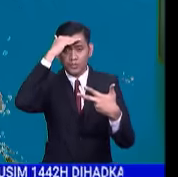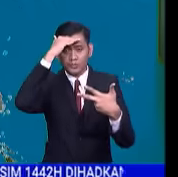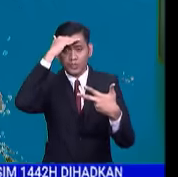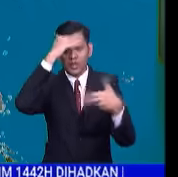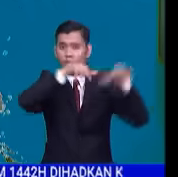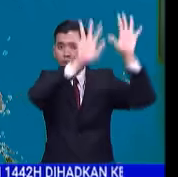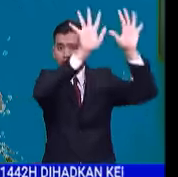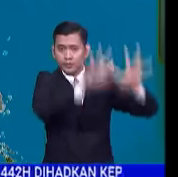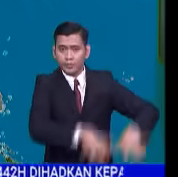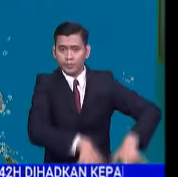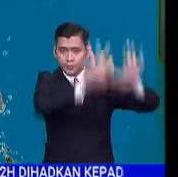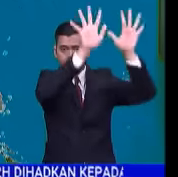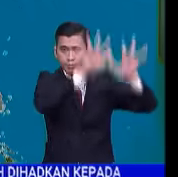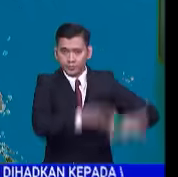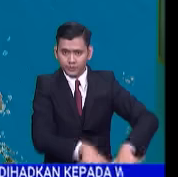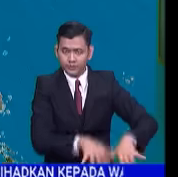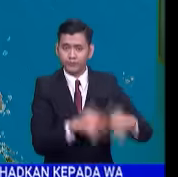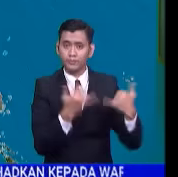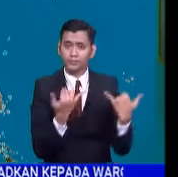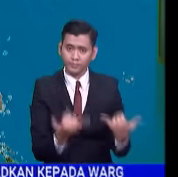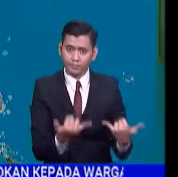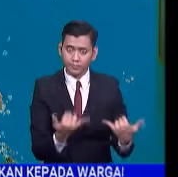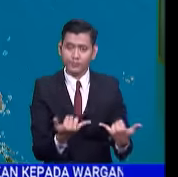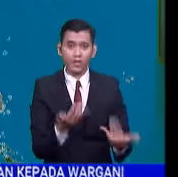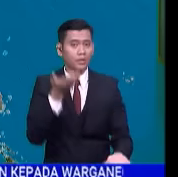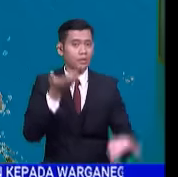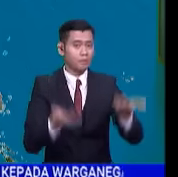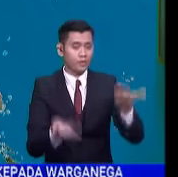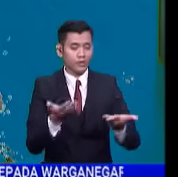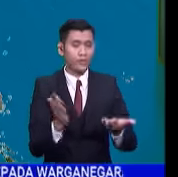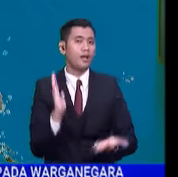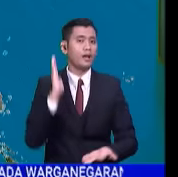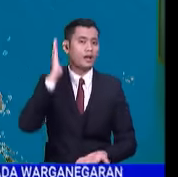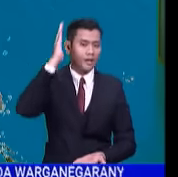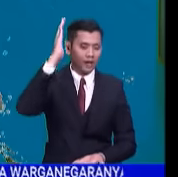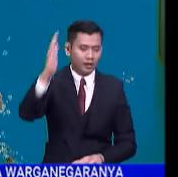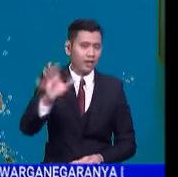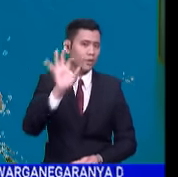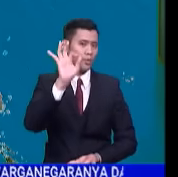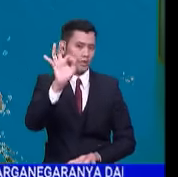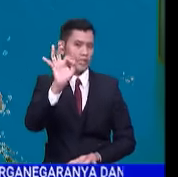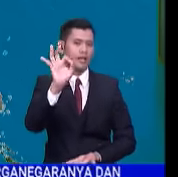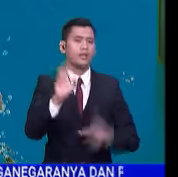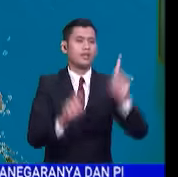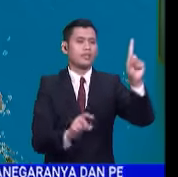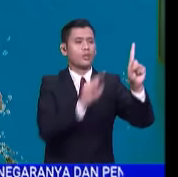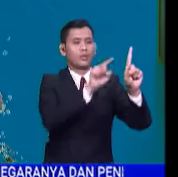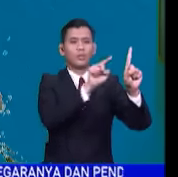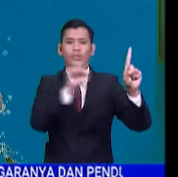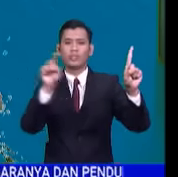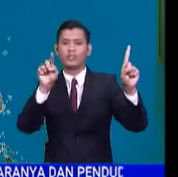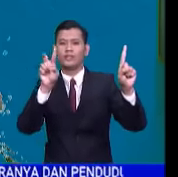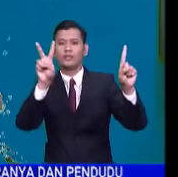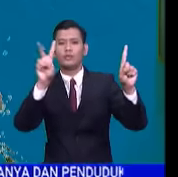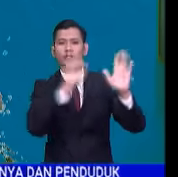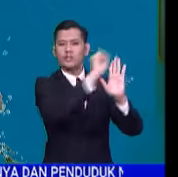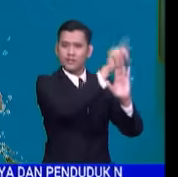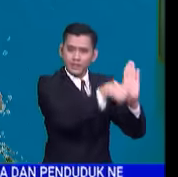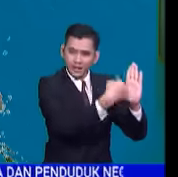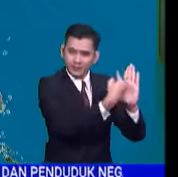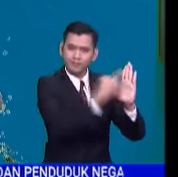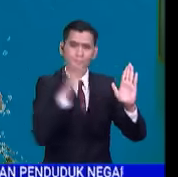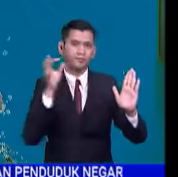Keadaan hujan yang sedang berlaku ketika ini dijangka akan beransur pulih dalam tempoh 1 hingga 2 jam sahaja